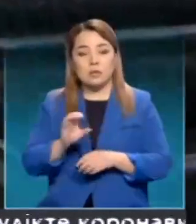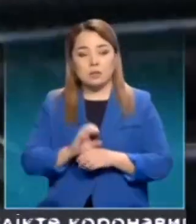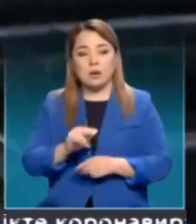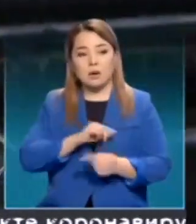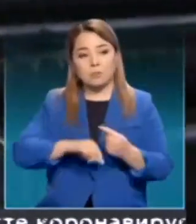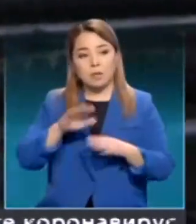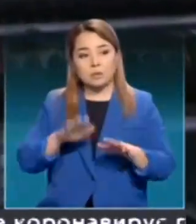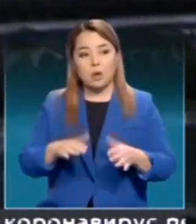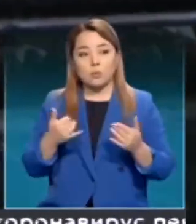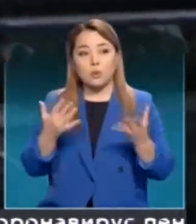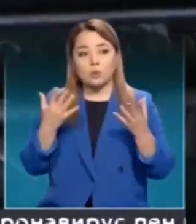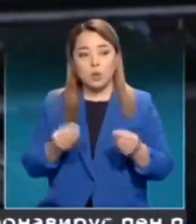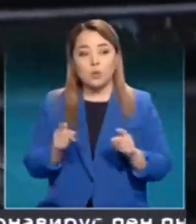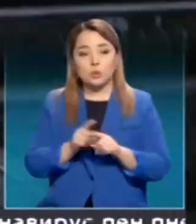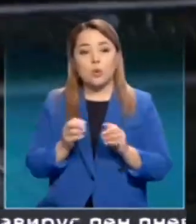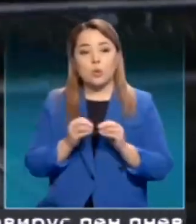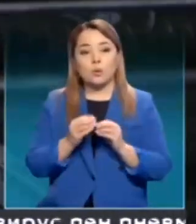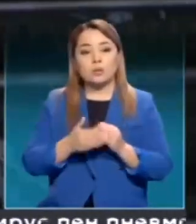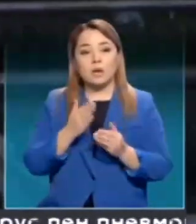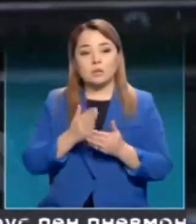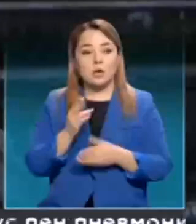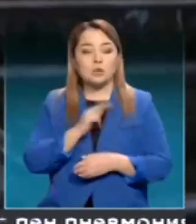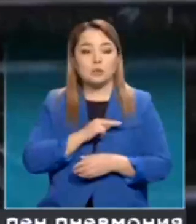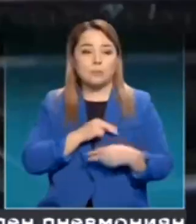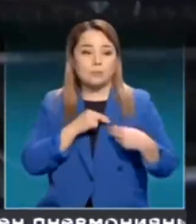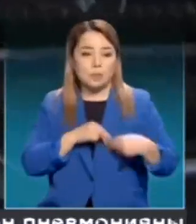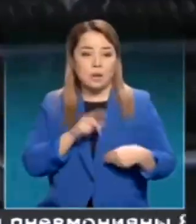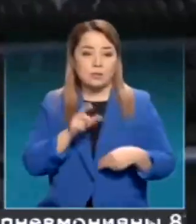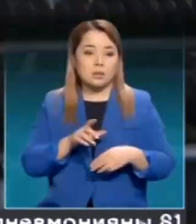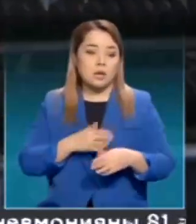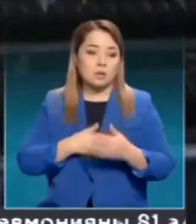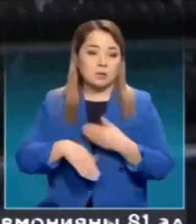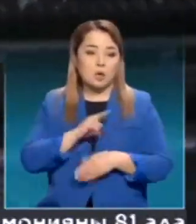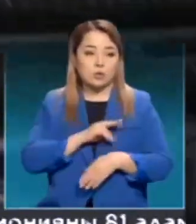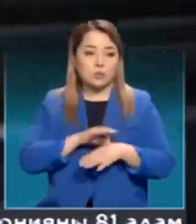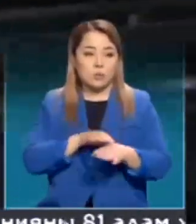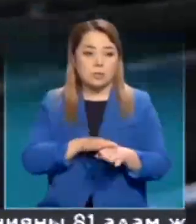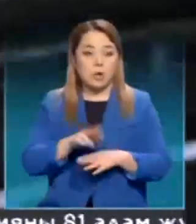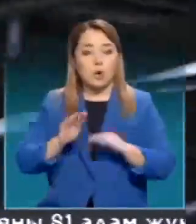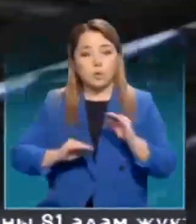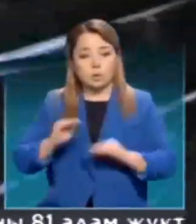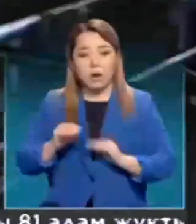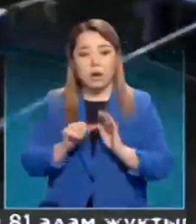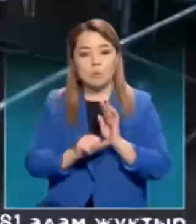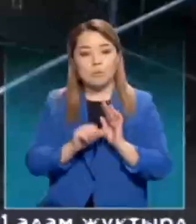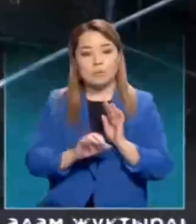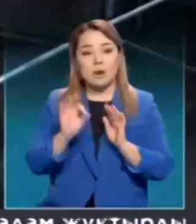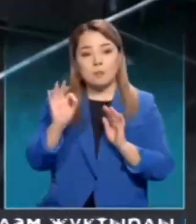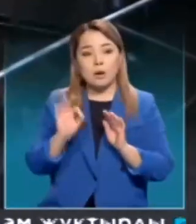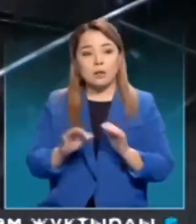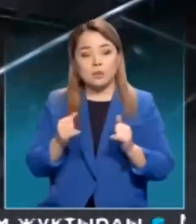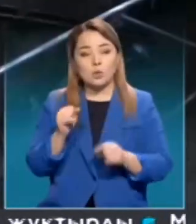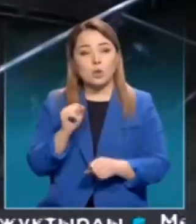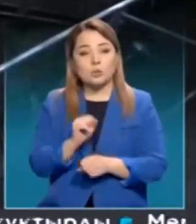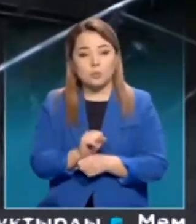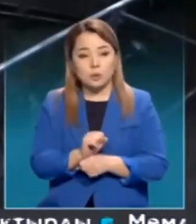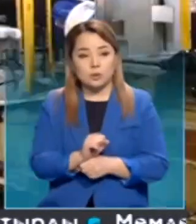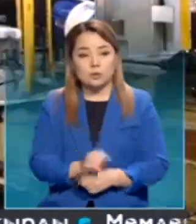кәсіпорын. Дегенмен қазірдің өзінде 10-нан аса қызметкер жұмыстан кетіп үлгерген. Мұндағы құрылғылардың 60%-ы қазір тоқтап